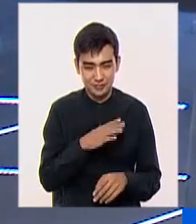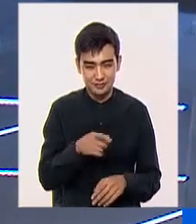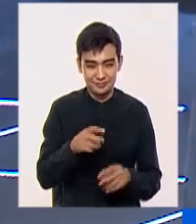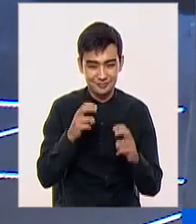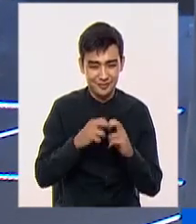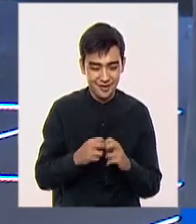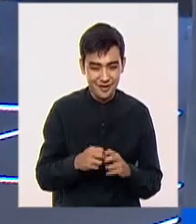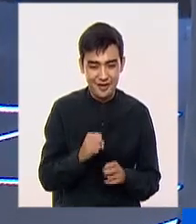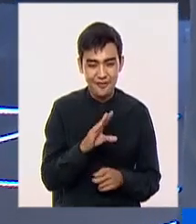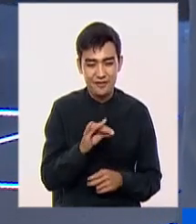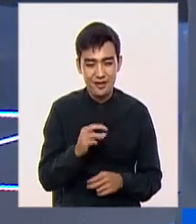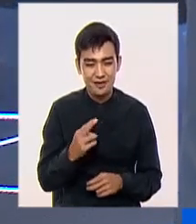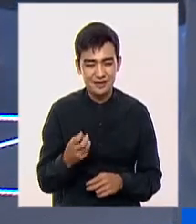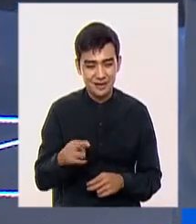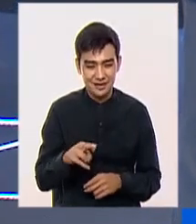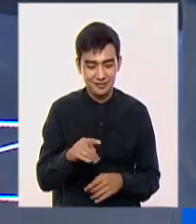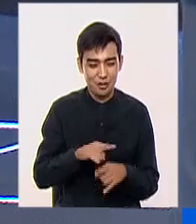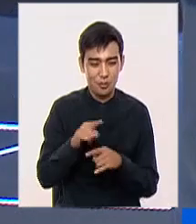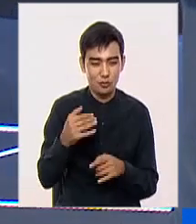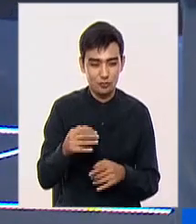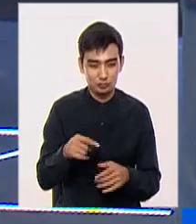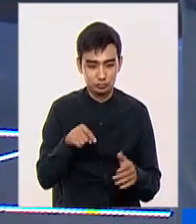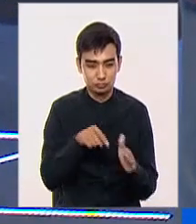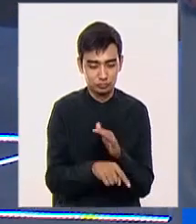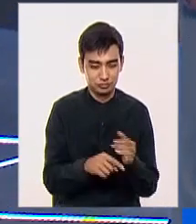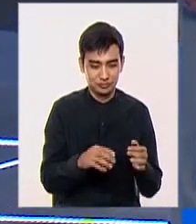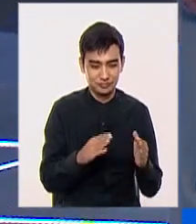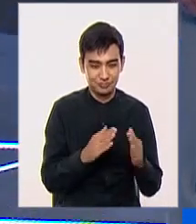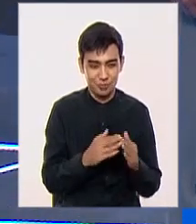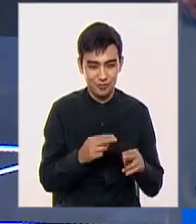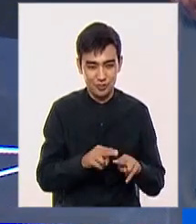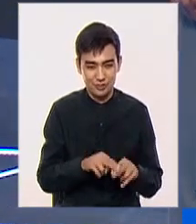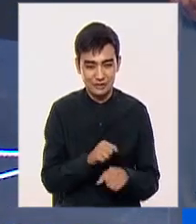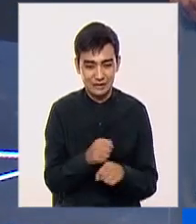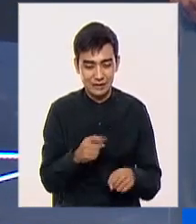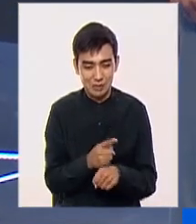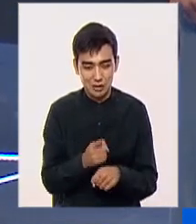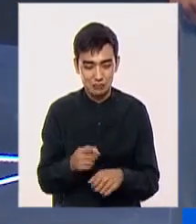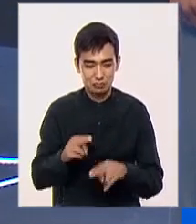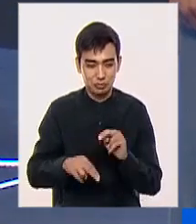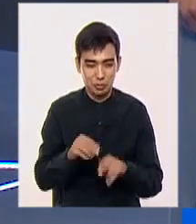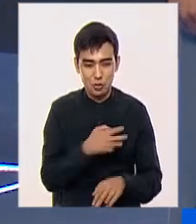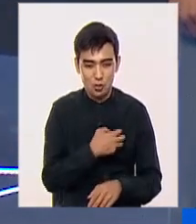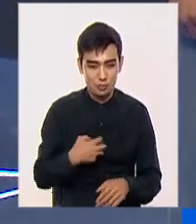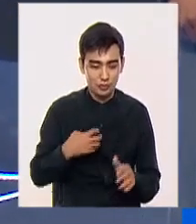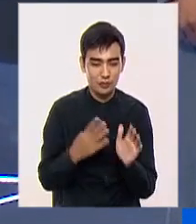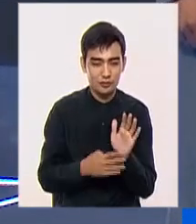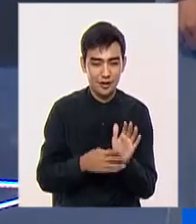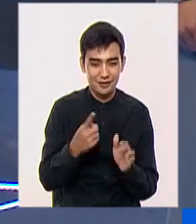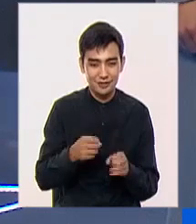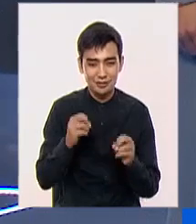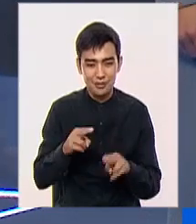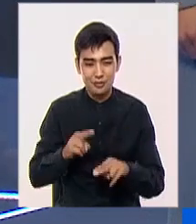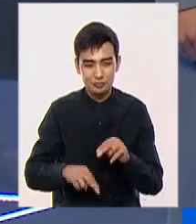авиация комитети Шымкент әуежайынын санитарлык аумагына кирип кеткен 91 нысан комиссиянын тийиштүү кордунусун алмаганын,